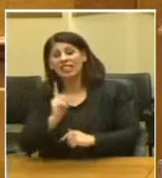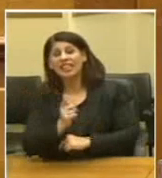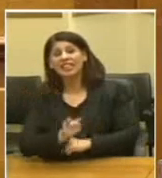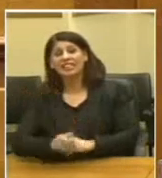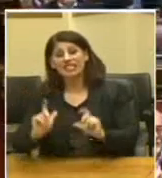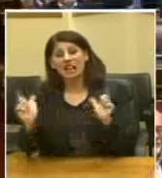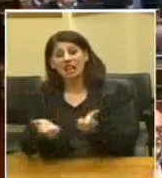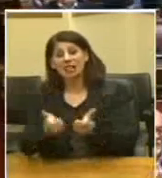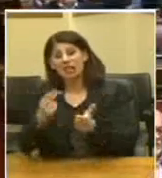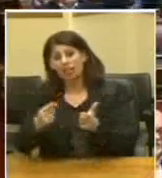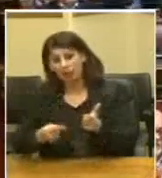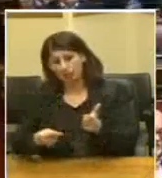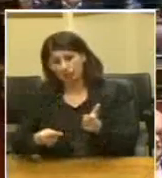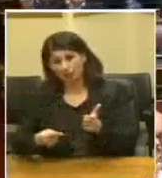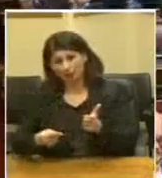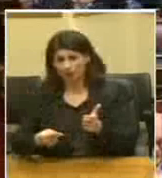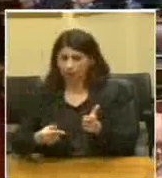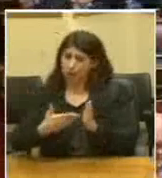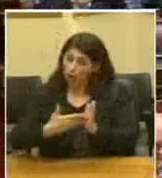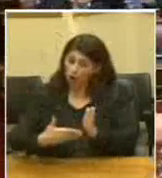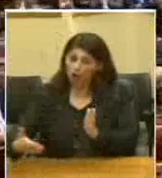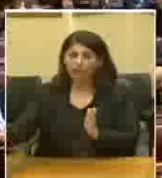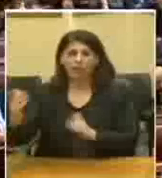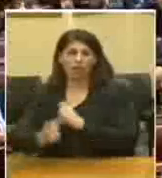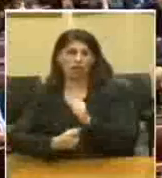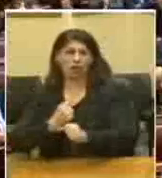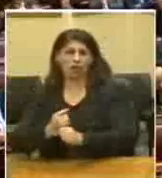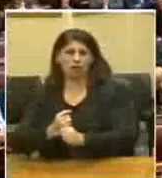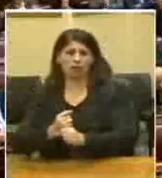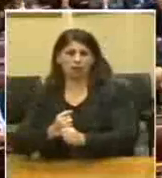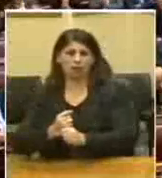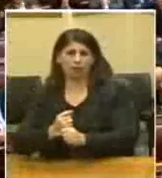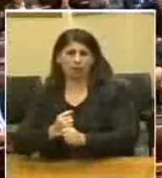εθνικά μας θέματα όλα αυτά τα χρόνια.